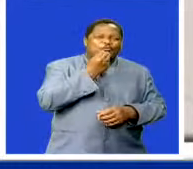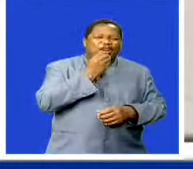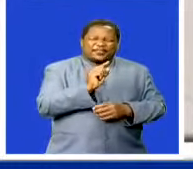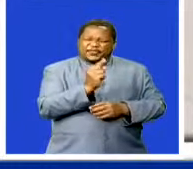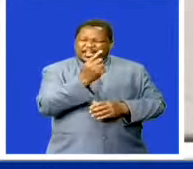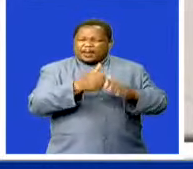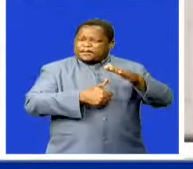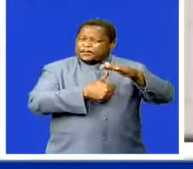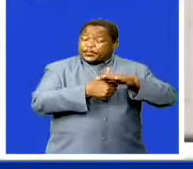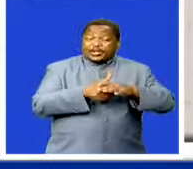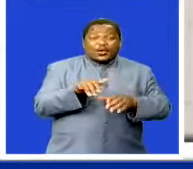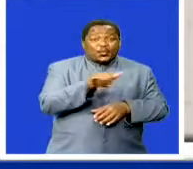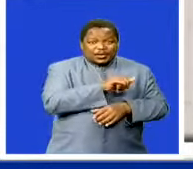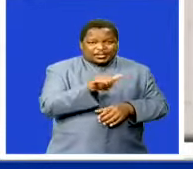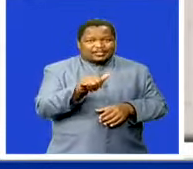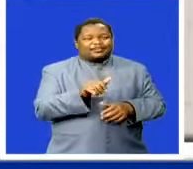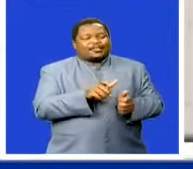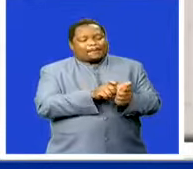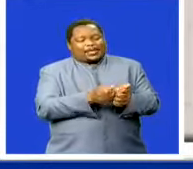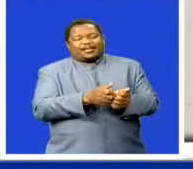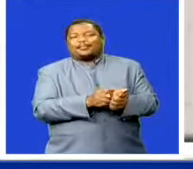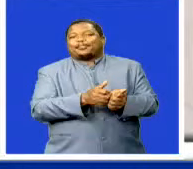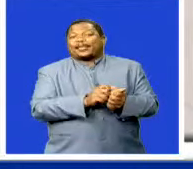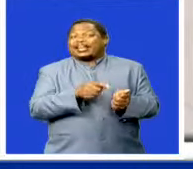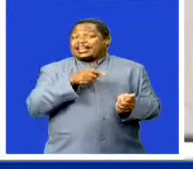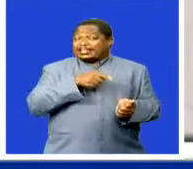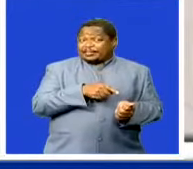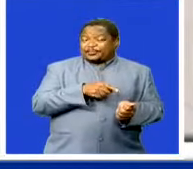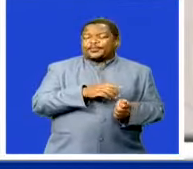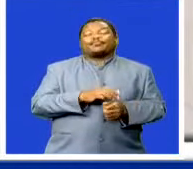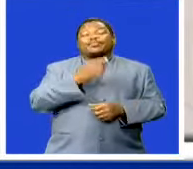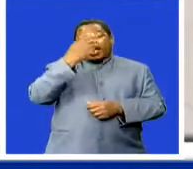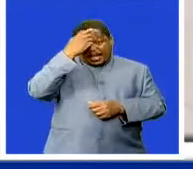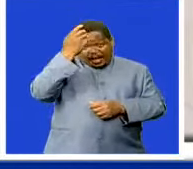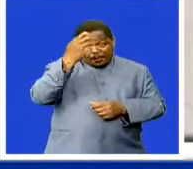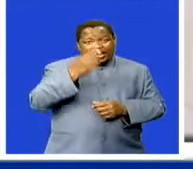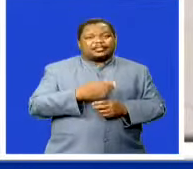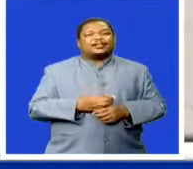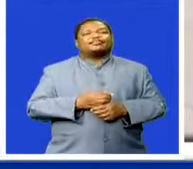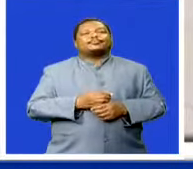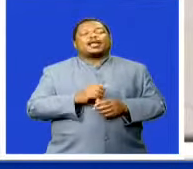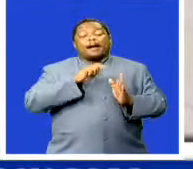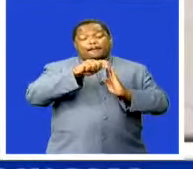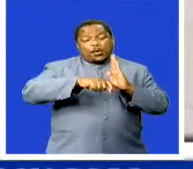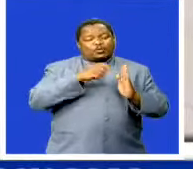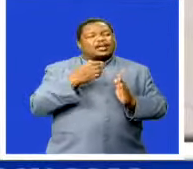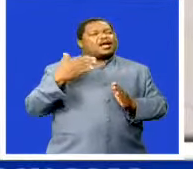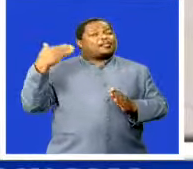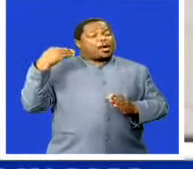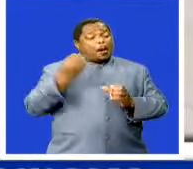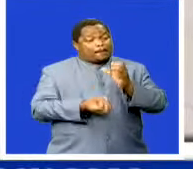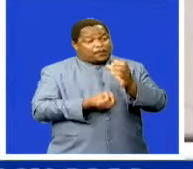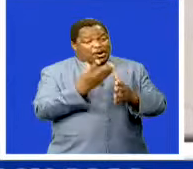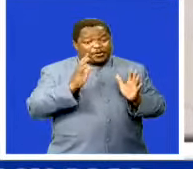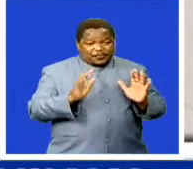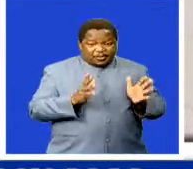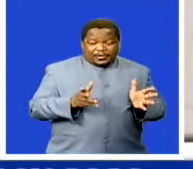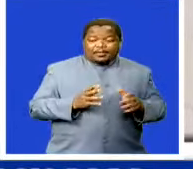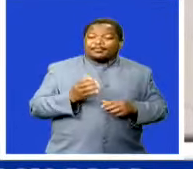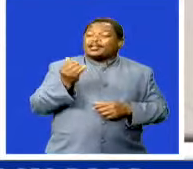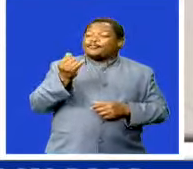sithi input subsidy kutama kuwahlangabetha ukuthi bakhone ukulima lombila ube